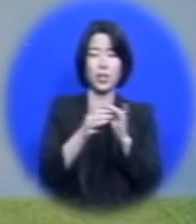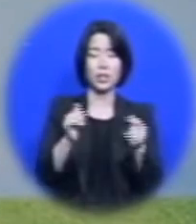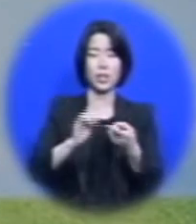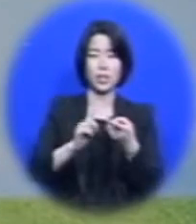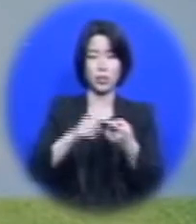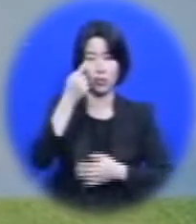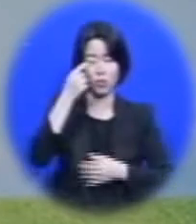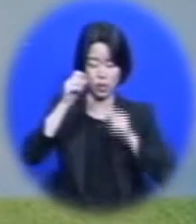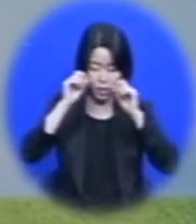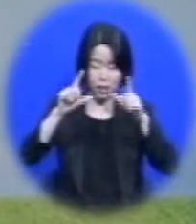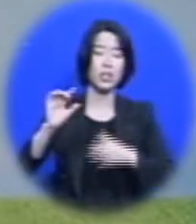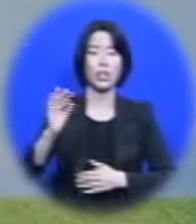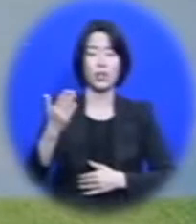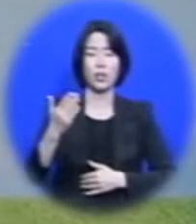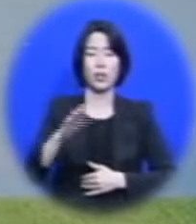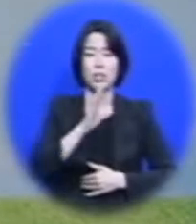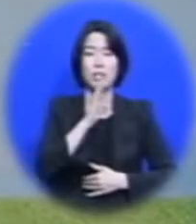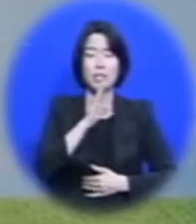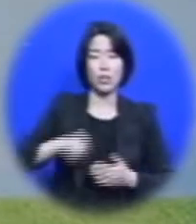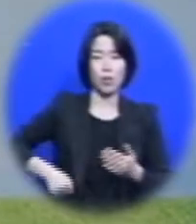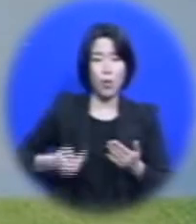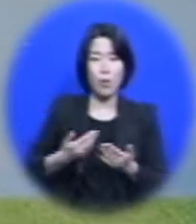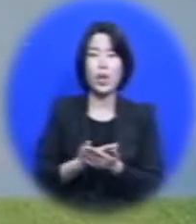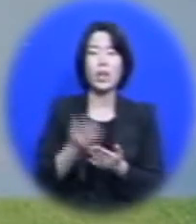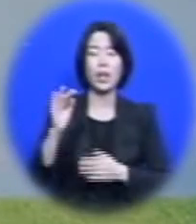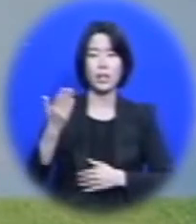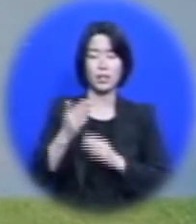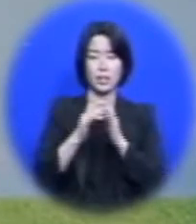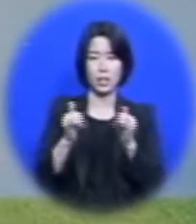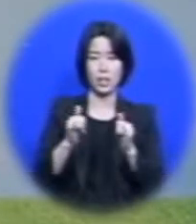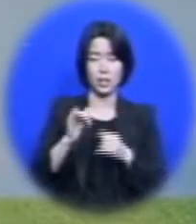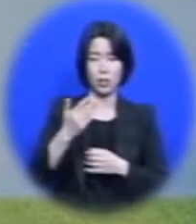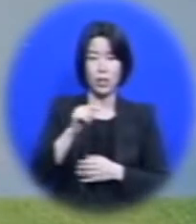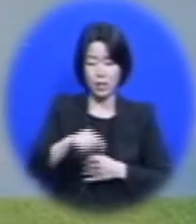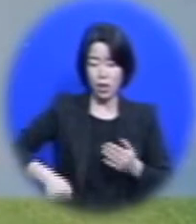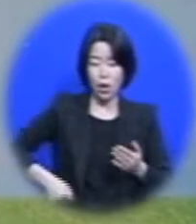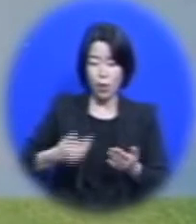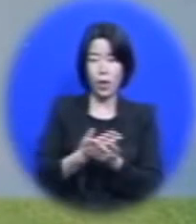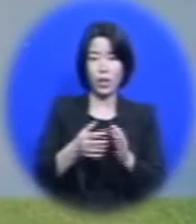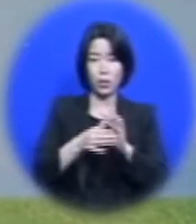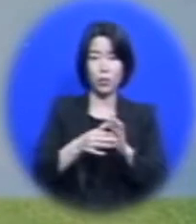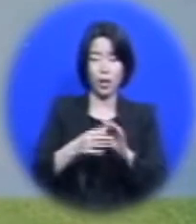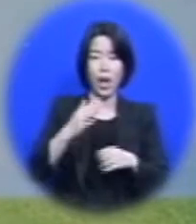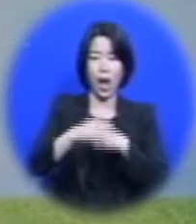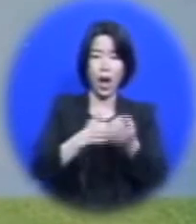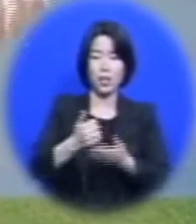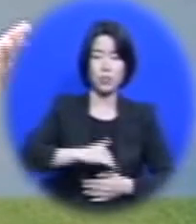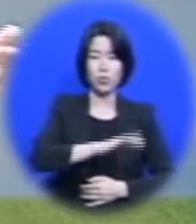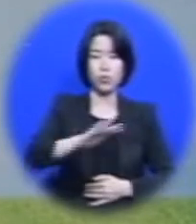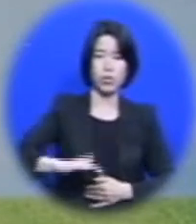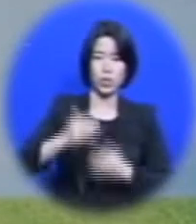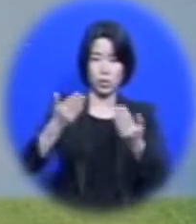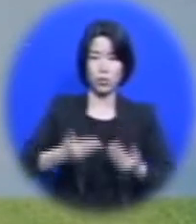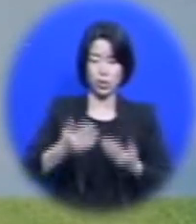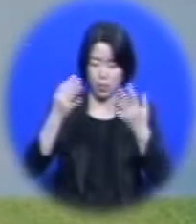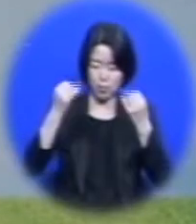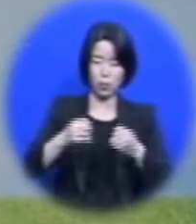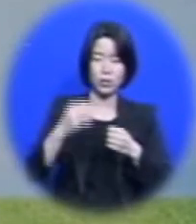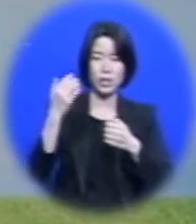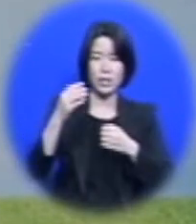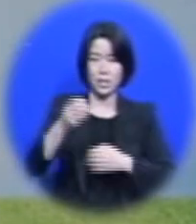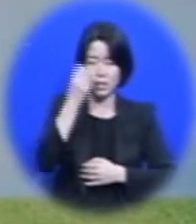되고 그리고 진정으로 회개하는 자가 되고 그 회개를 통하여 하나님이 우리에게 주신 모든 신령한 은혜를 누리게